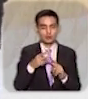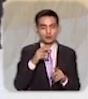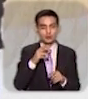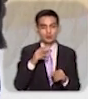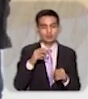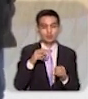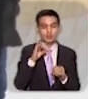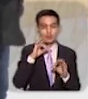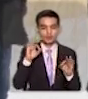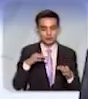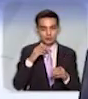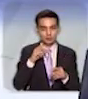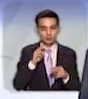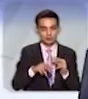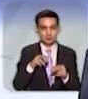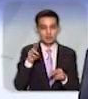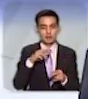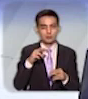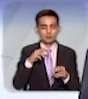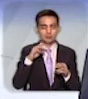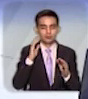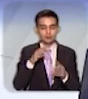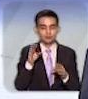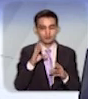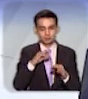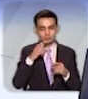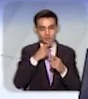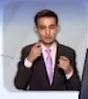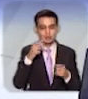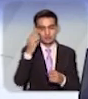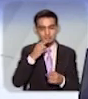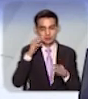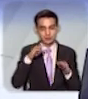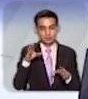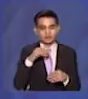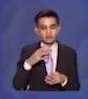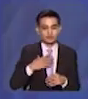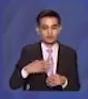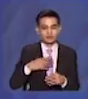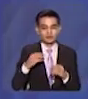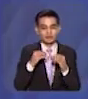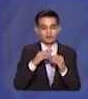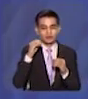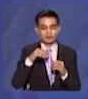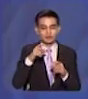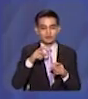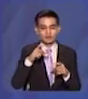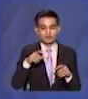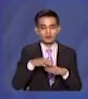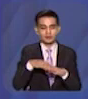декабрь айында бітіреміз деп айтқан. Кеше ғана халық алдында есеп берген Астана әкімі пәтерін жылдап күтіп жүрген 10 мыңдай үлескердің